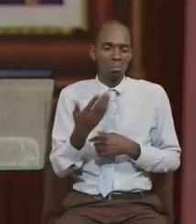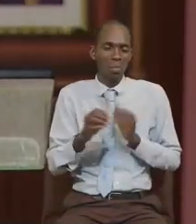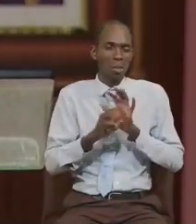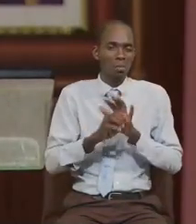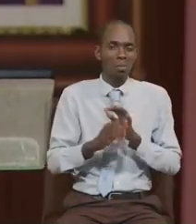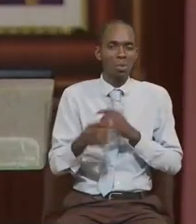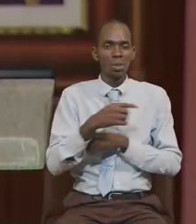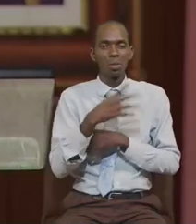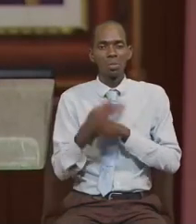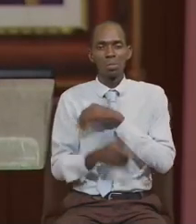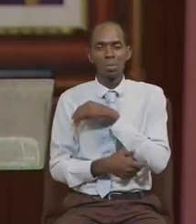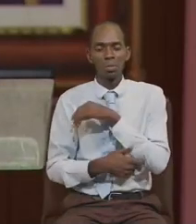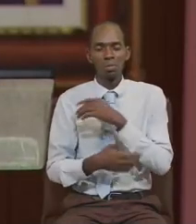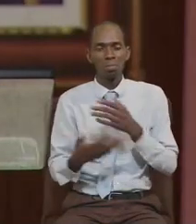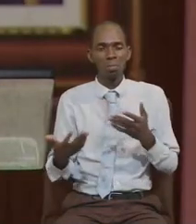de la calamité,